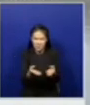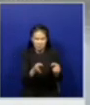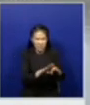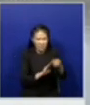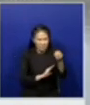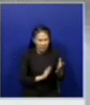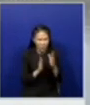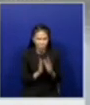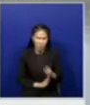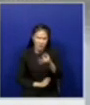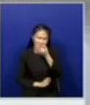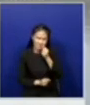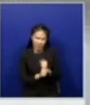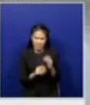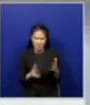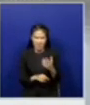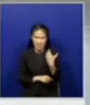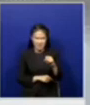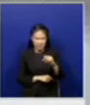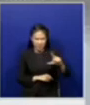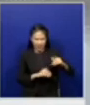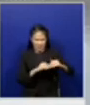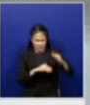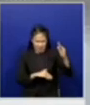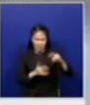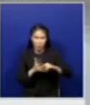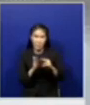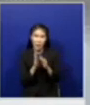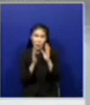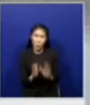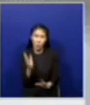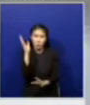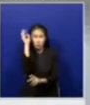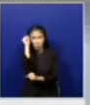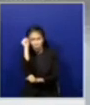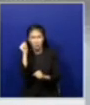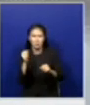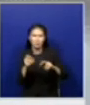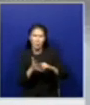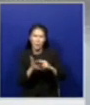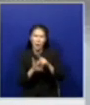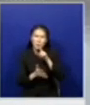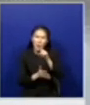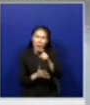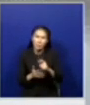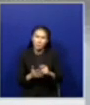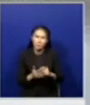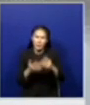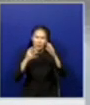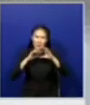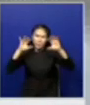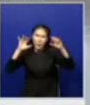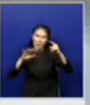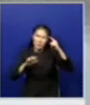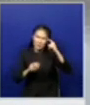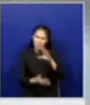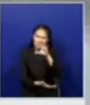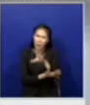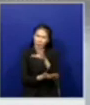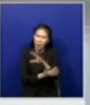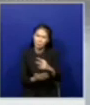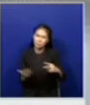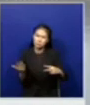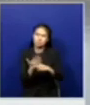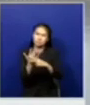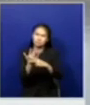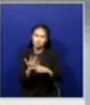นชาวบ้านจนกรอบเหตุใดรัฐบาลไม่ชะลอการบังคับใช้กฎหมายภาษีที่ดิน